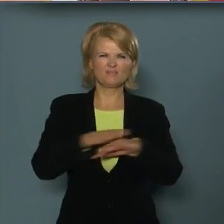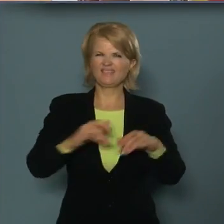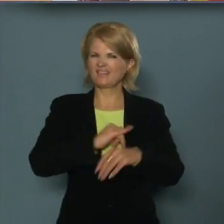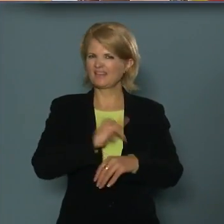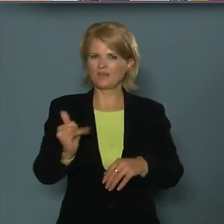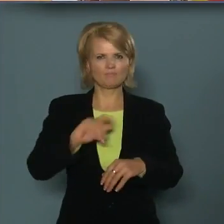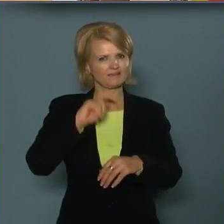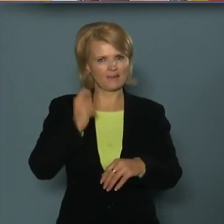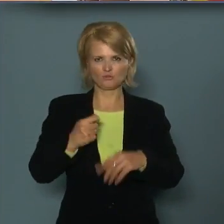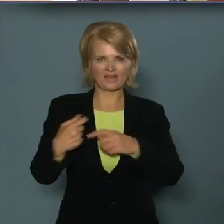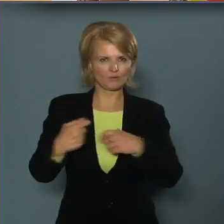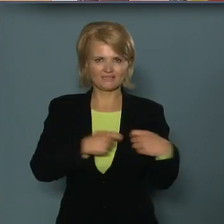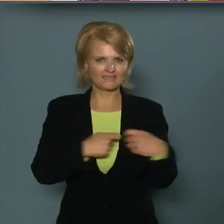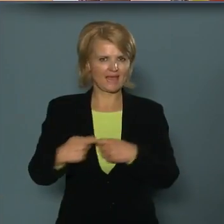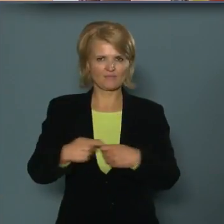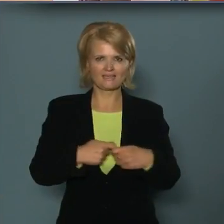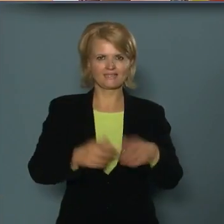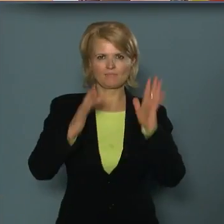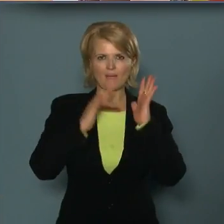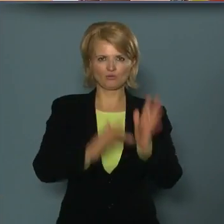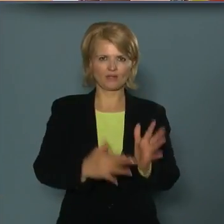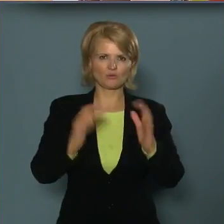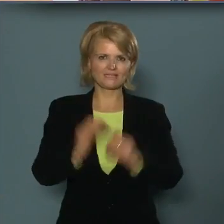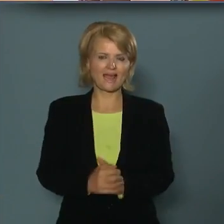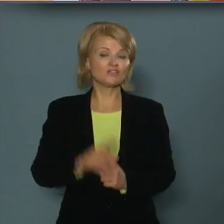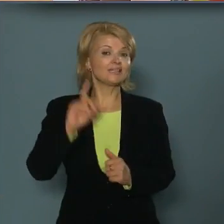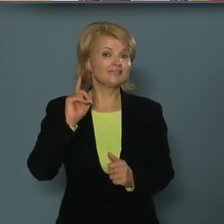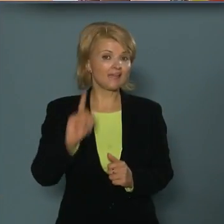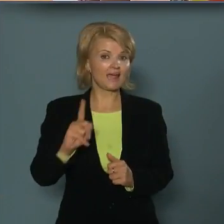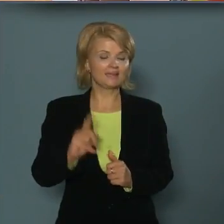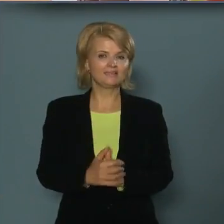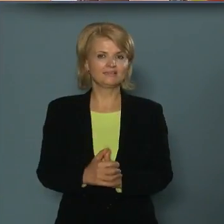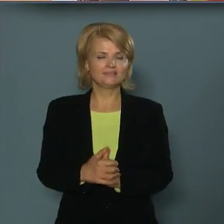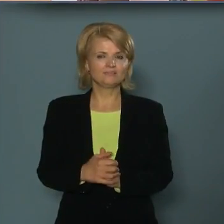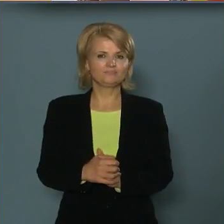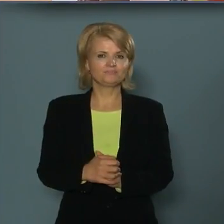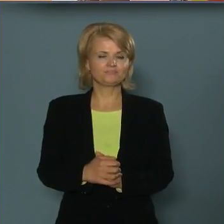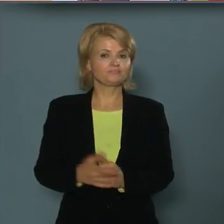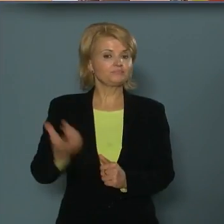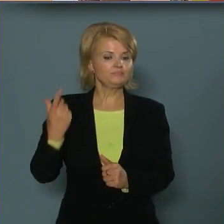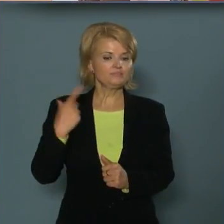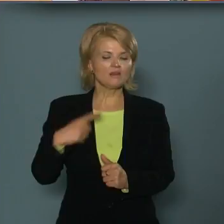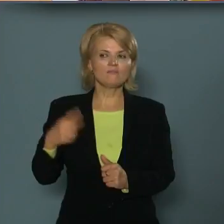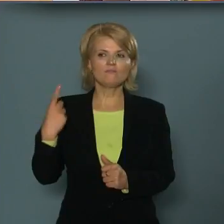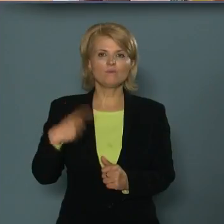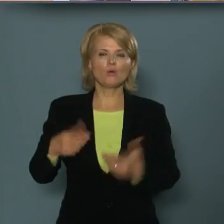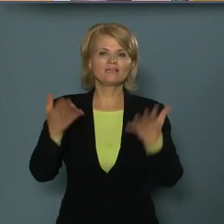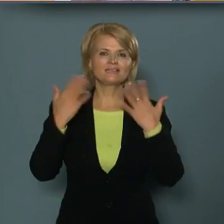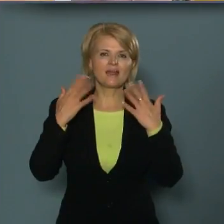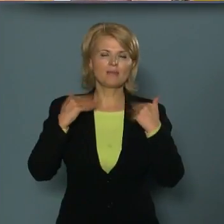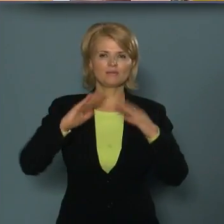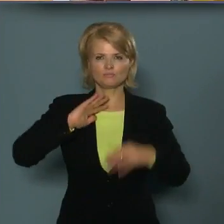sikerült szervezni ilyen bemutatkozást, de egyébként volt nagyon